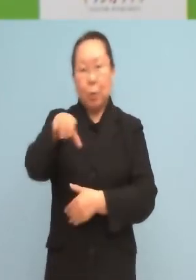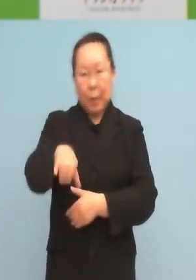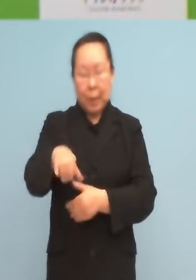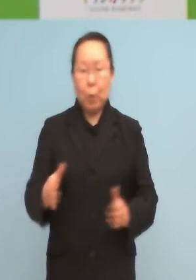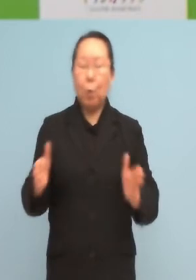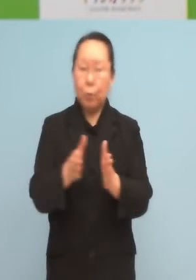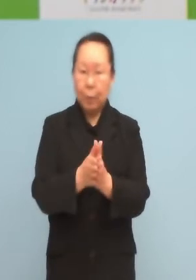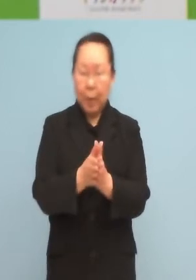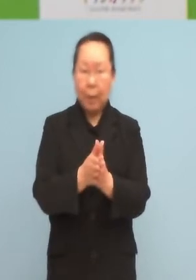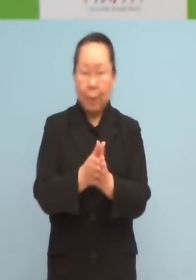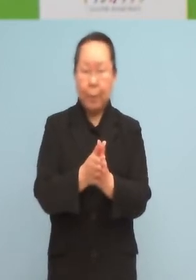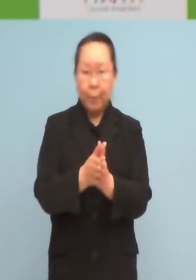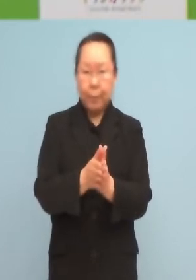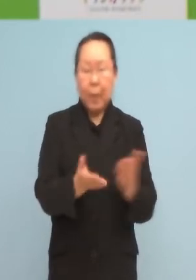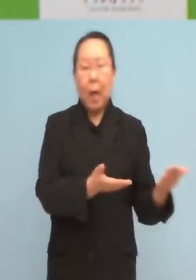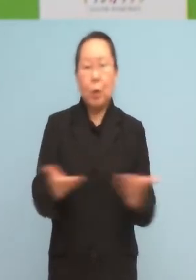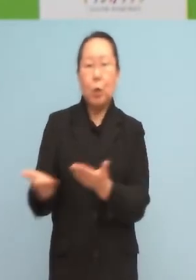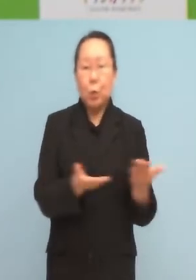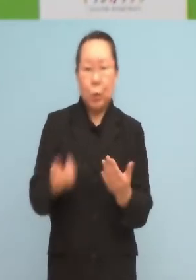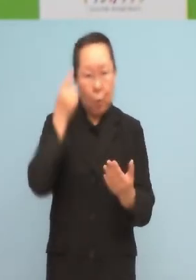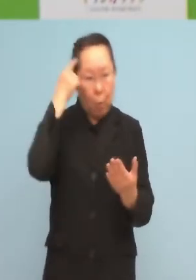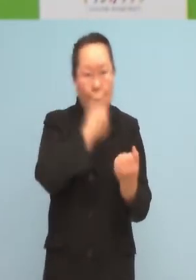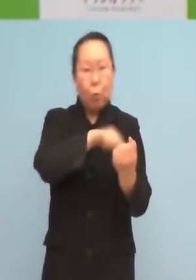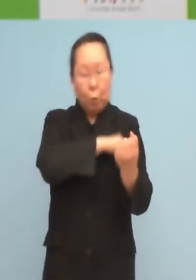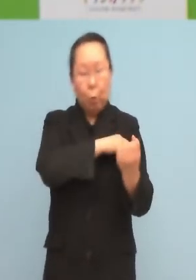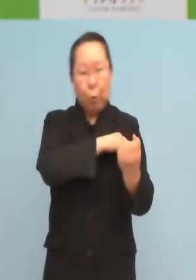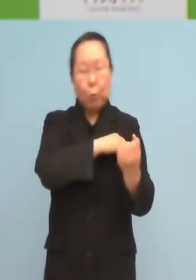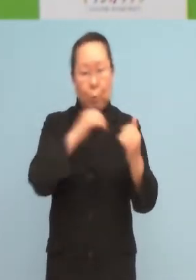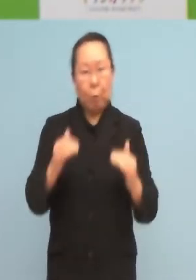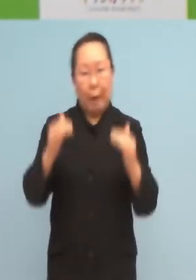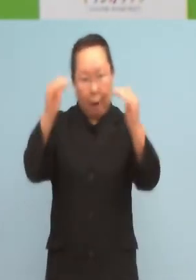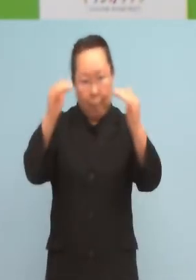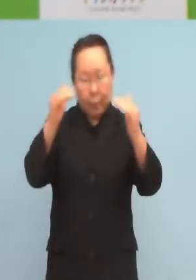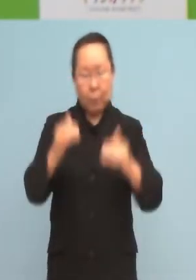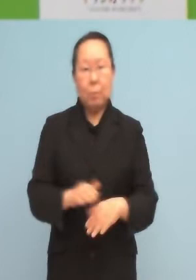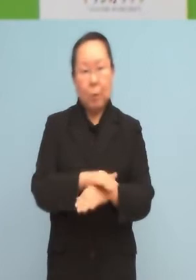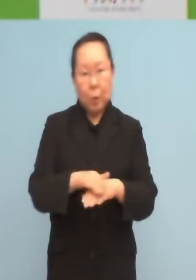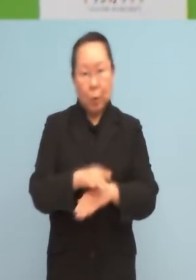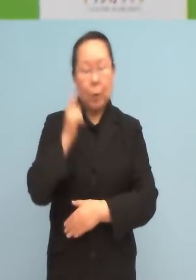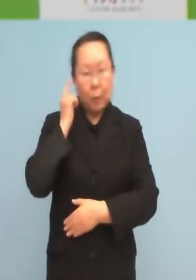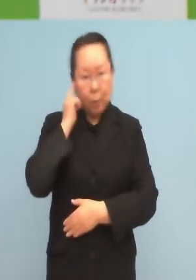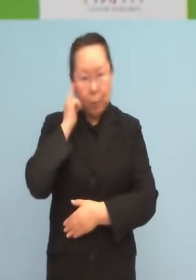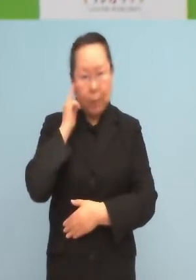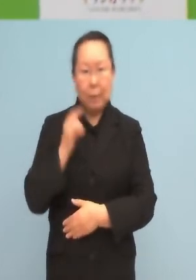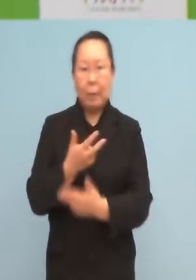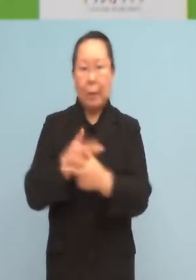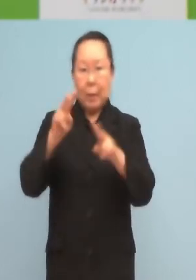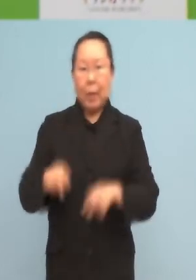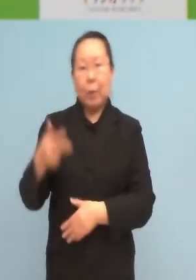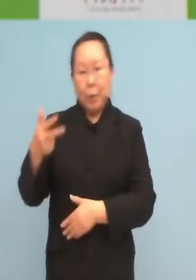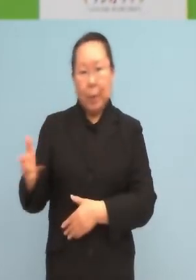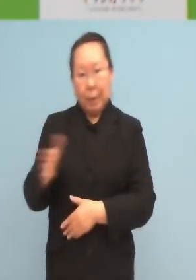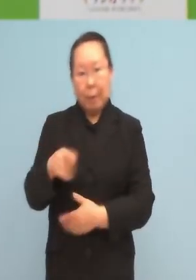てその輸送能力を高めてもらうということも重要だという北広島市さんからのご要